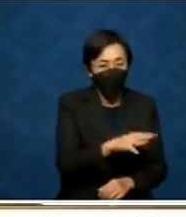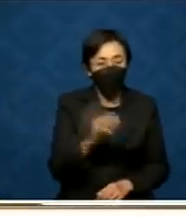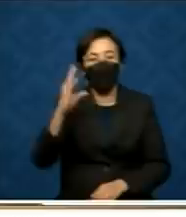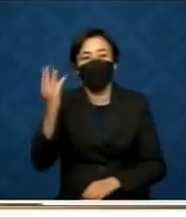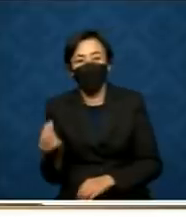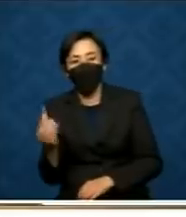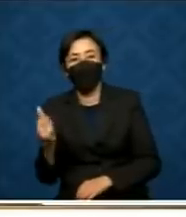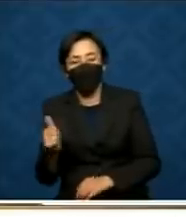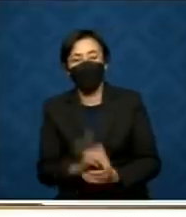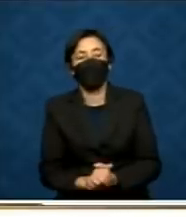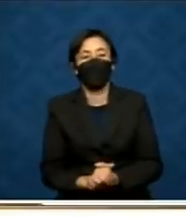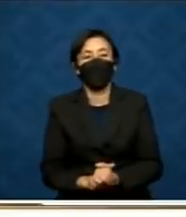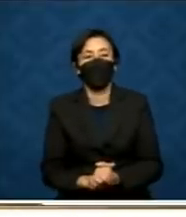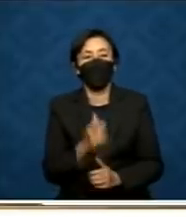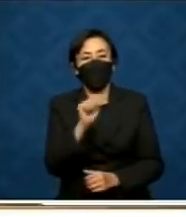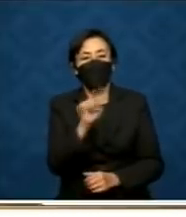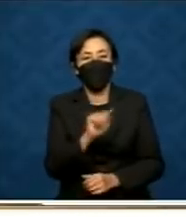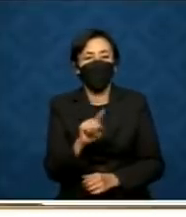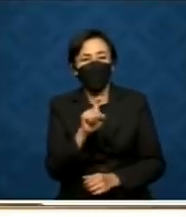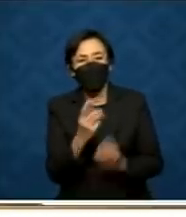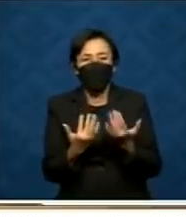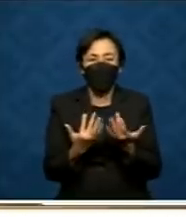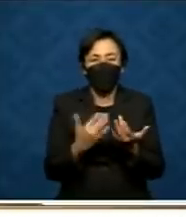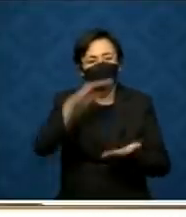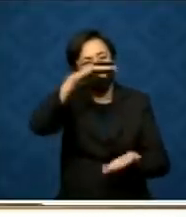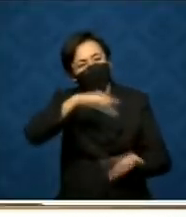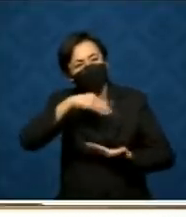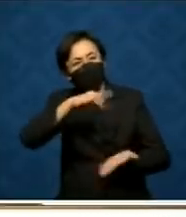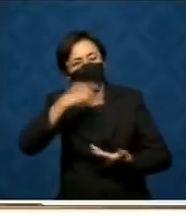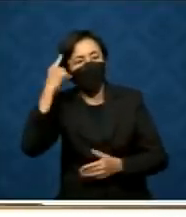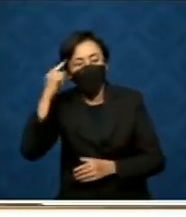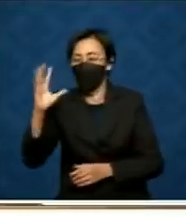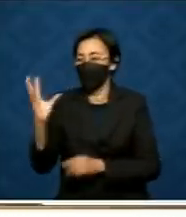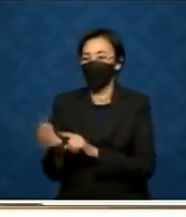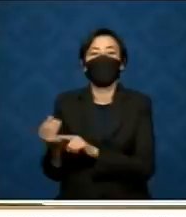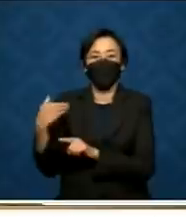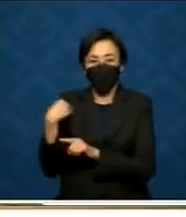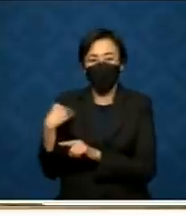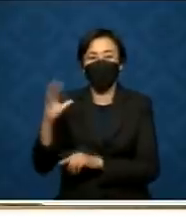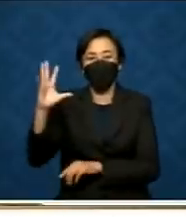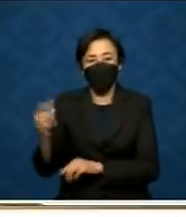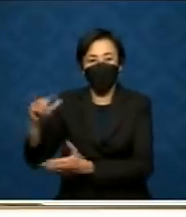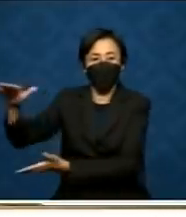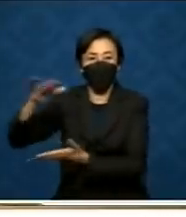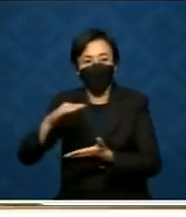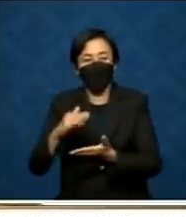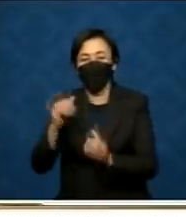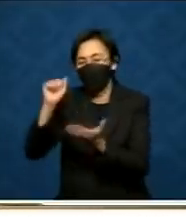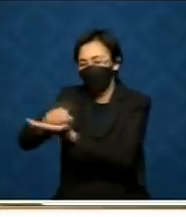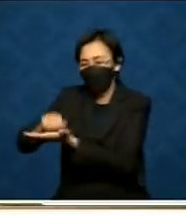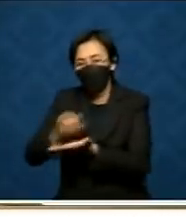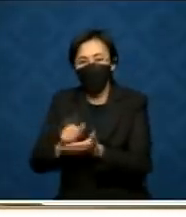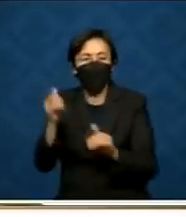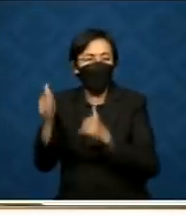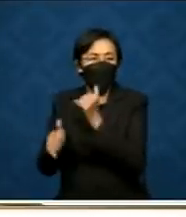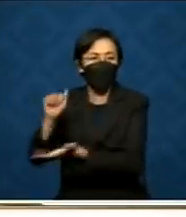แล้วอารมณ์แรงๆอยู่ก็มีชื่อฟาร์มก็ชิโนความเดี๋ยวเขามาเขาก็เฮจองดิ